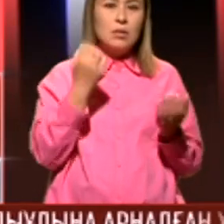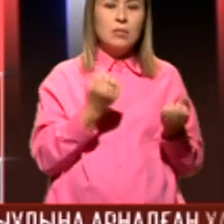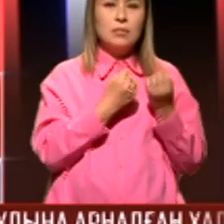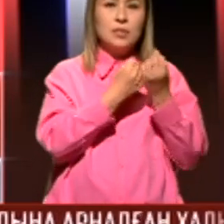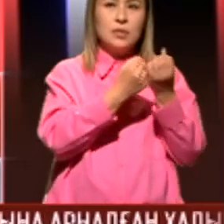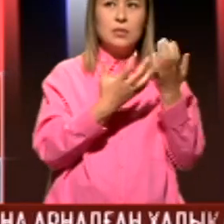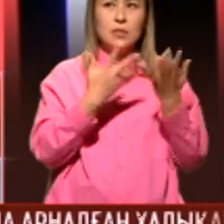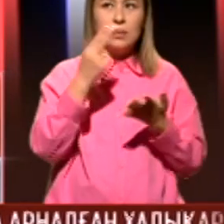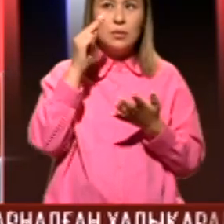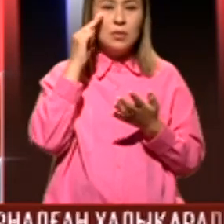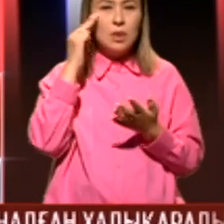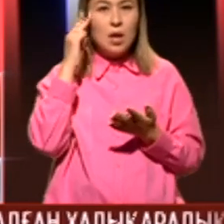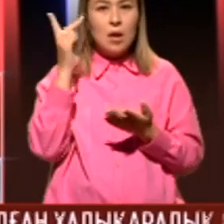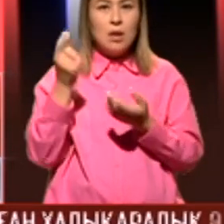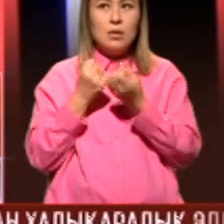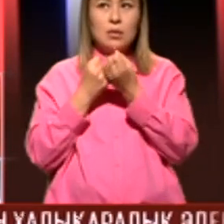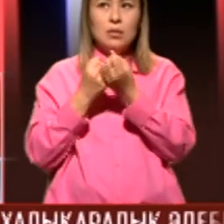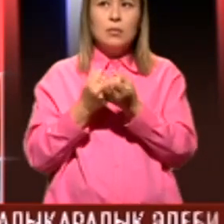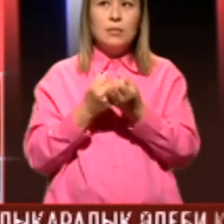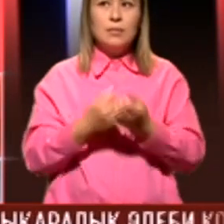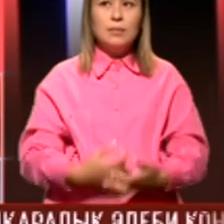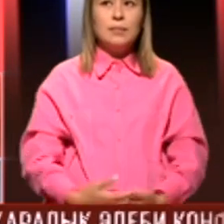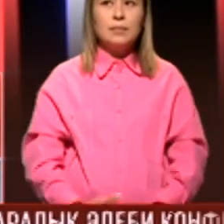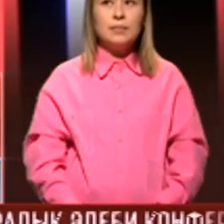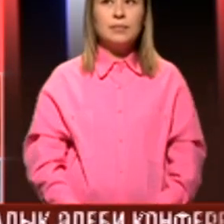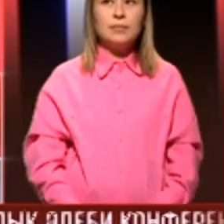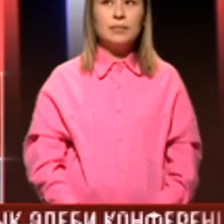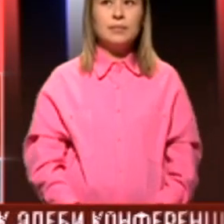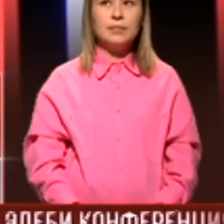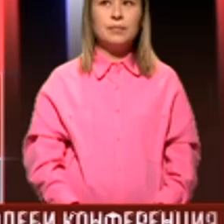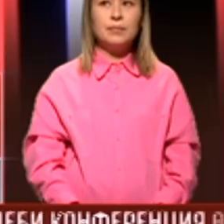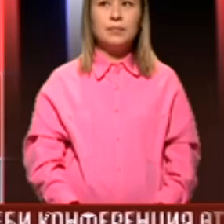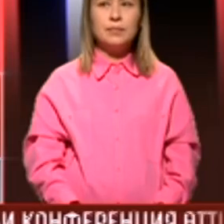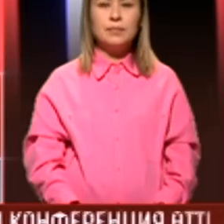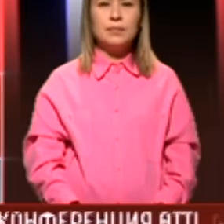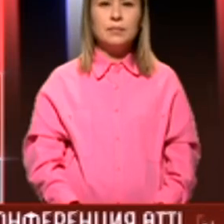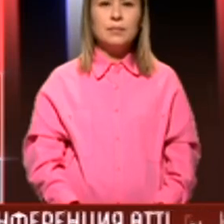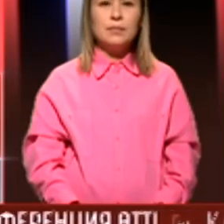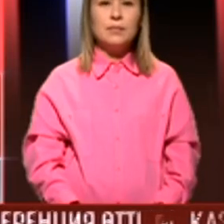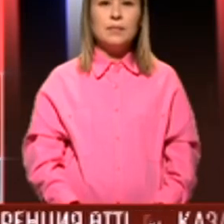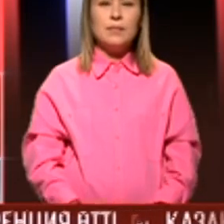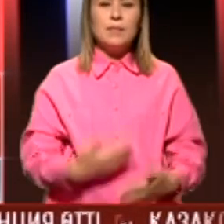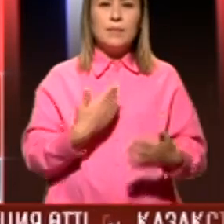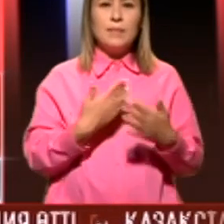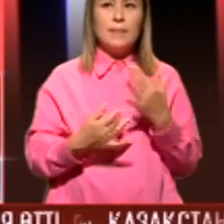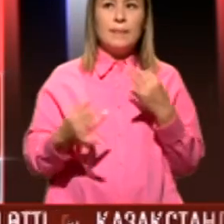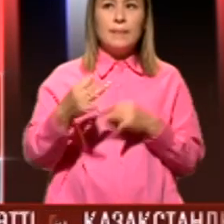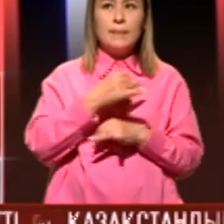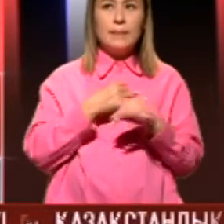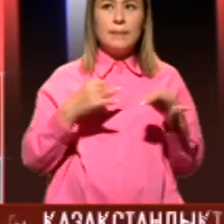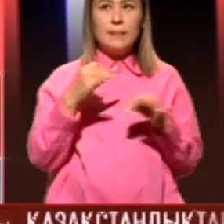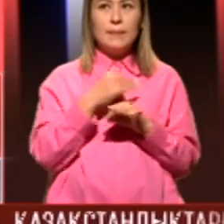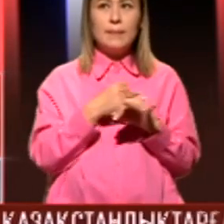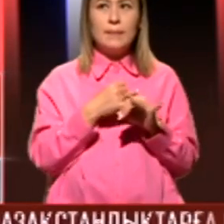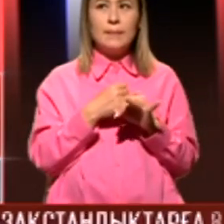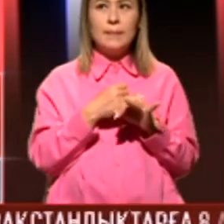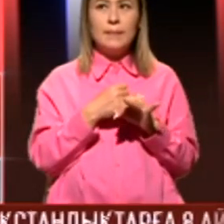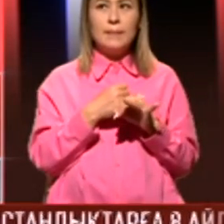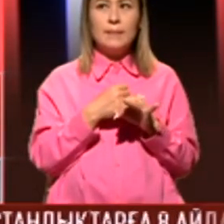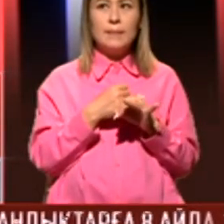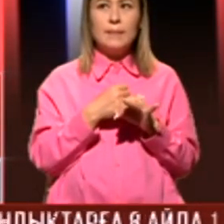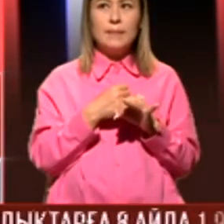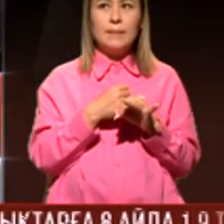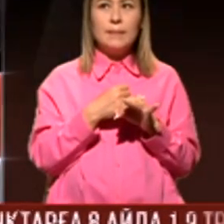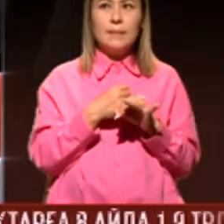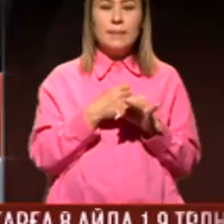Қытай, немесе тек Ресейді қолдасақ, неден ұтамыз, неден ұтыламыз? Айтыңыз, қарапайым мысал, осы әңгімеге отқан, мен түбінде соған келіп тірелуіміз деген телеарнада